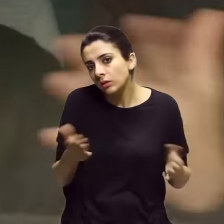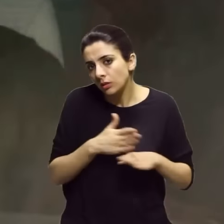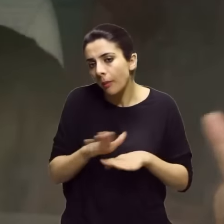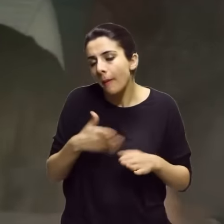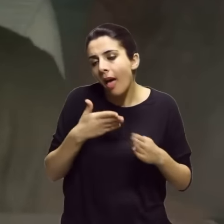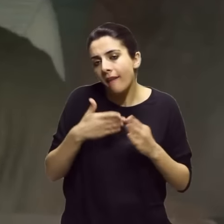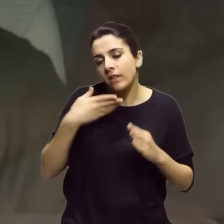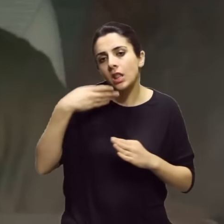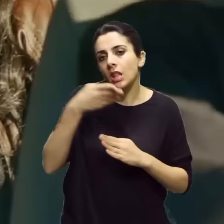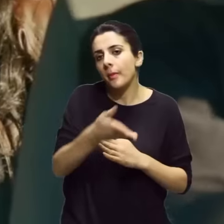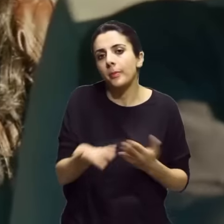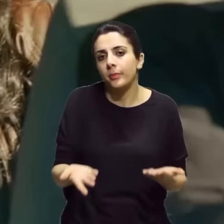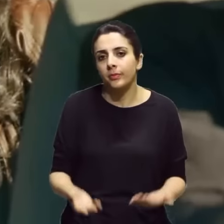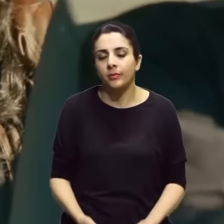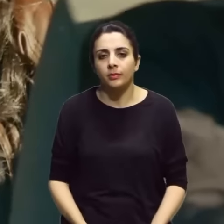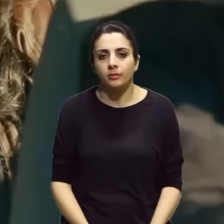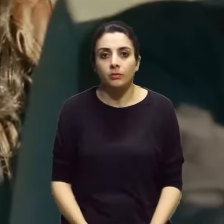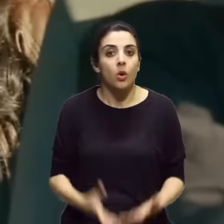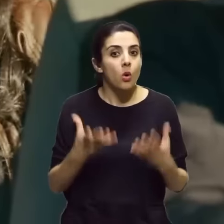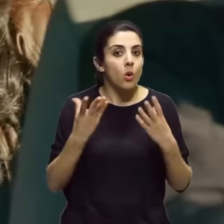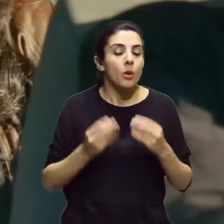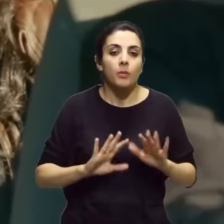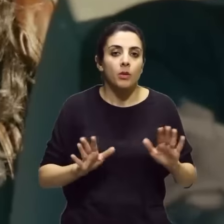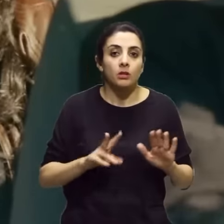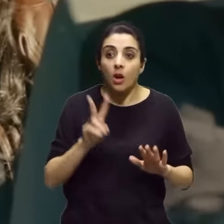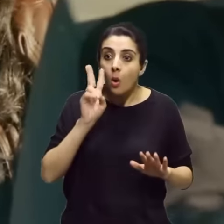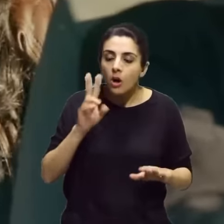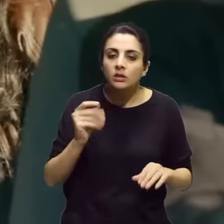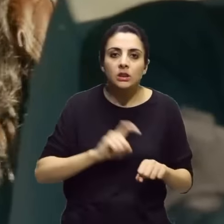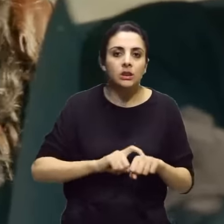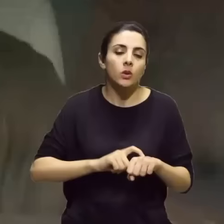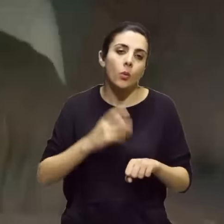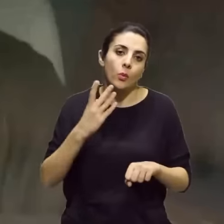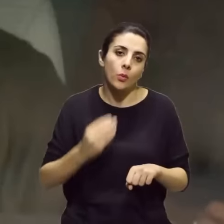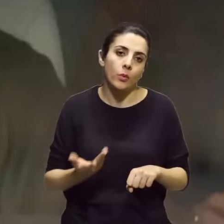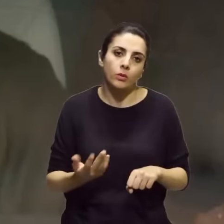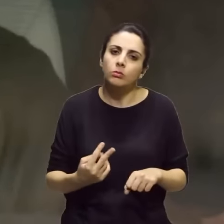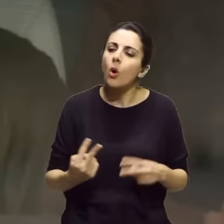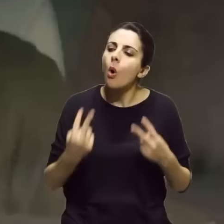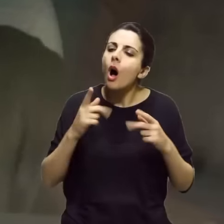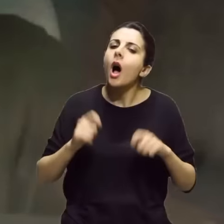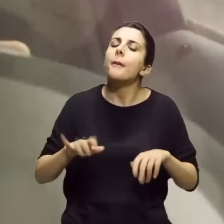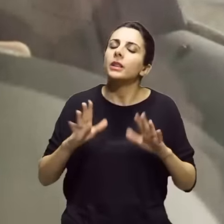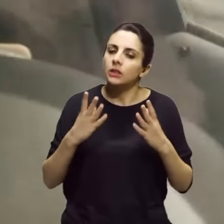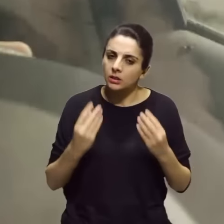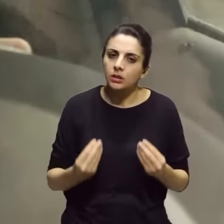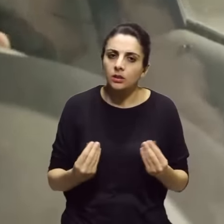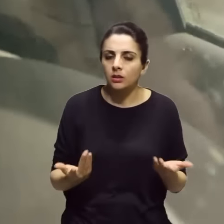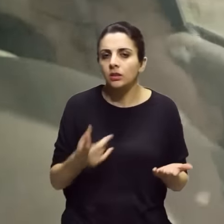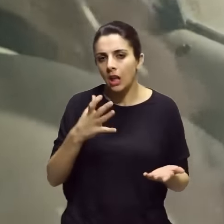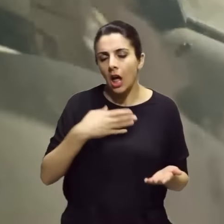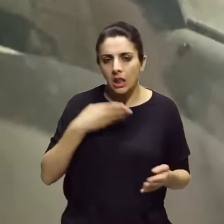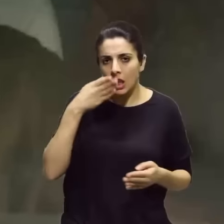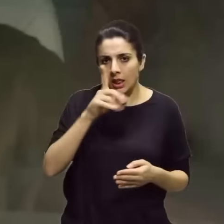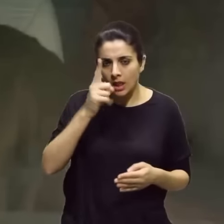zaman doğruca oraya gideceğiz. Olmaz. Sizi görürse daha da sinirlenir. Görmez o zaman.